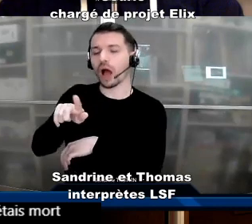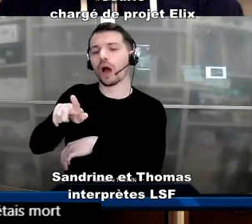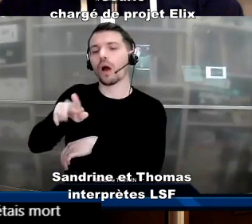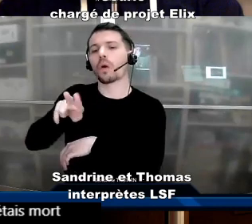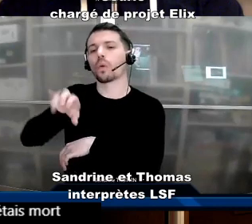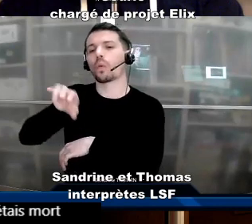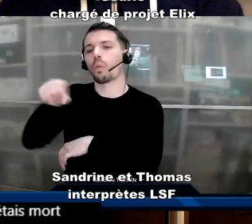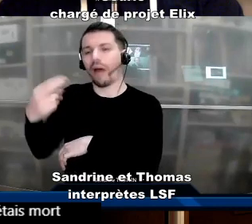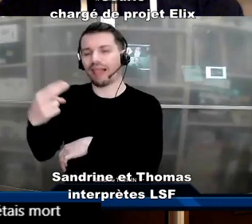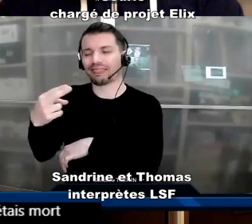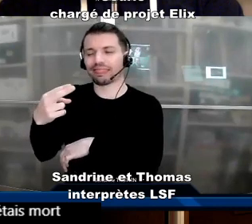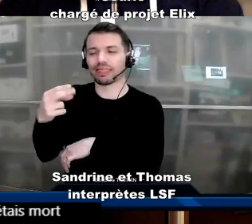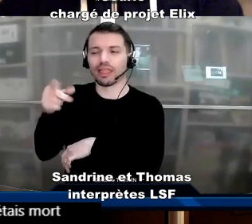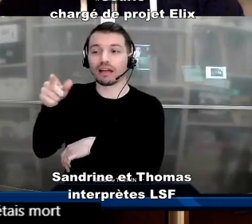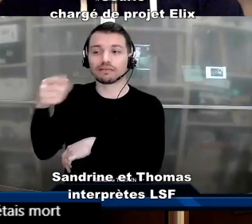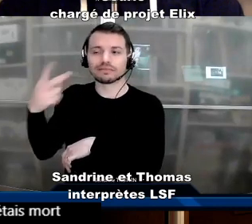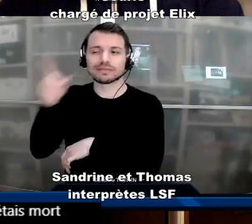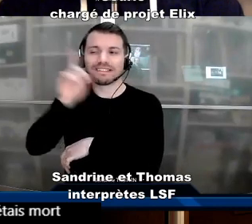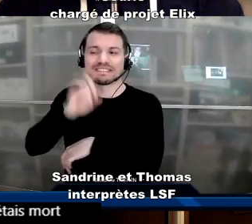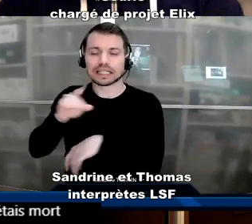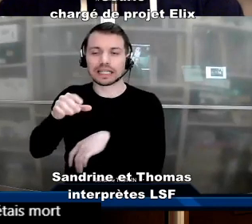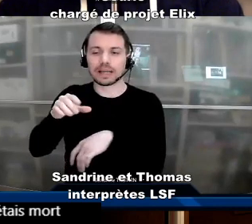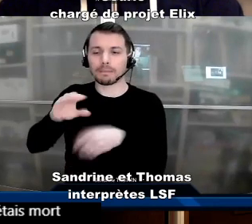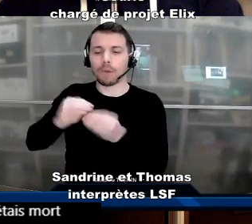hanche lundi de la semaine prochaine.